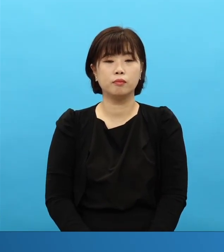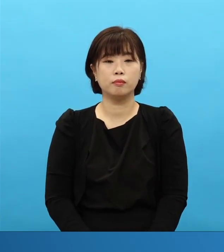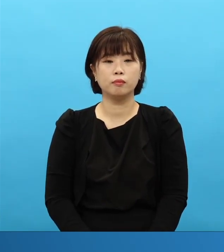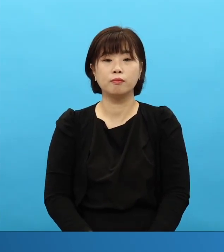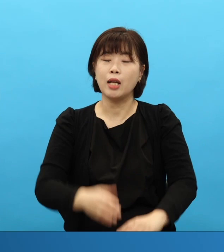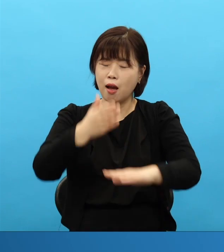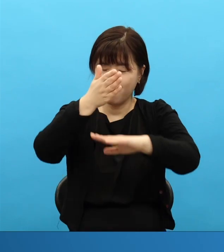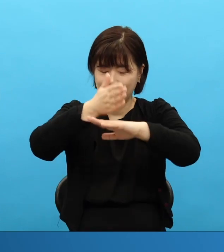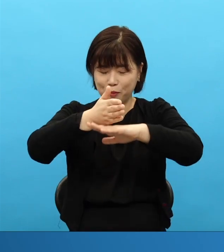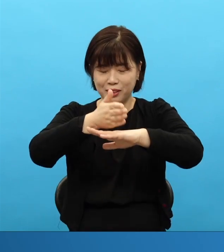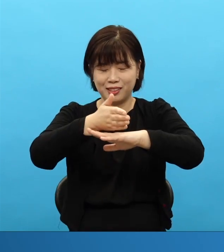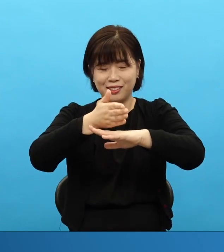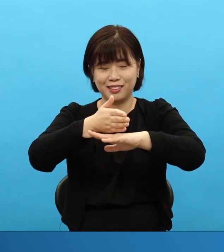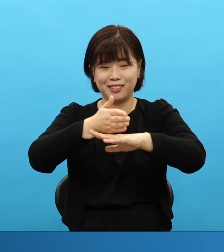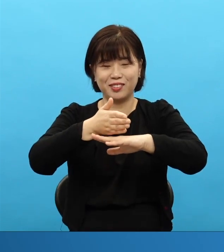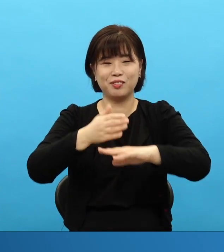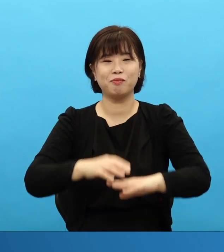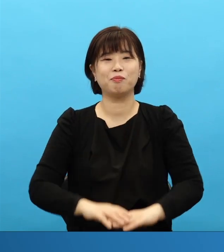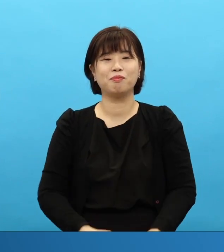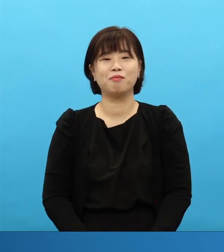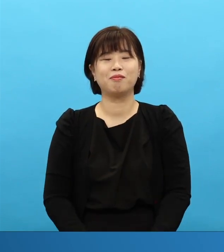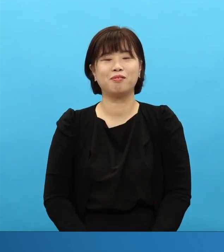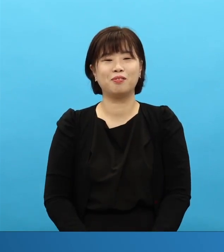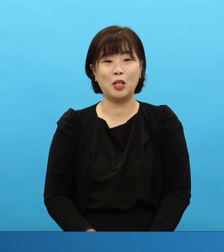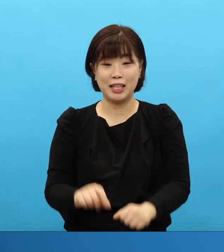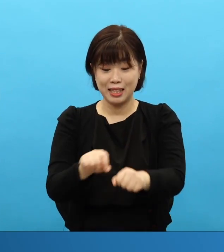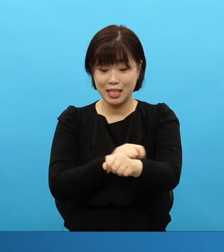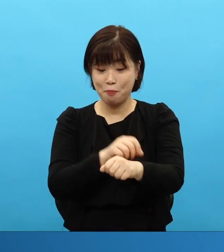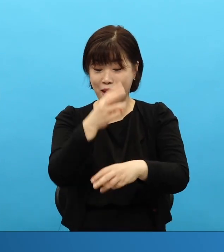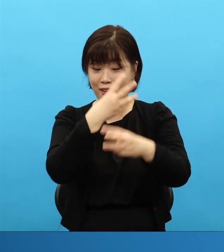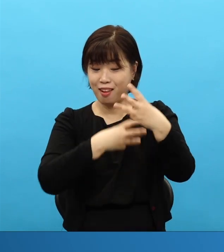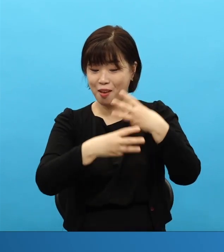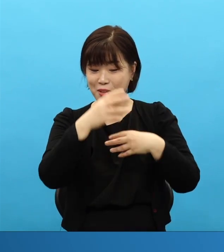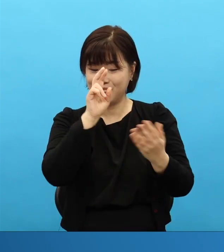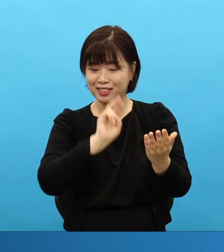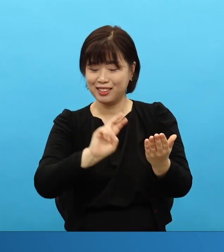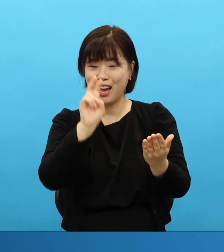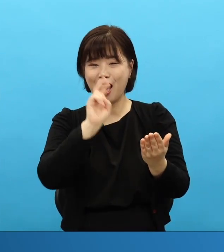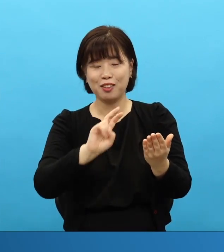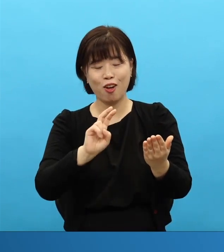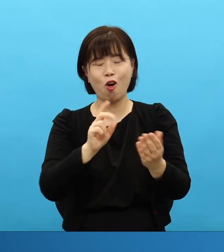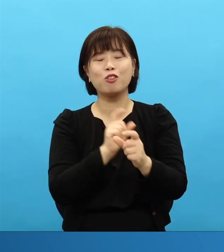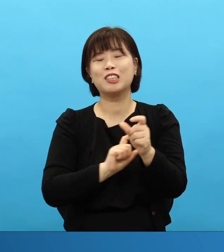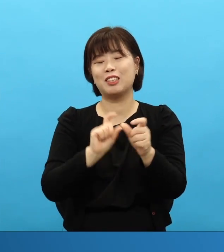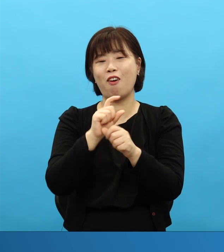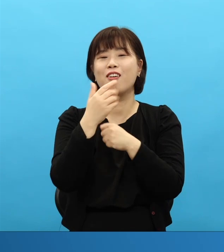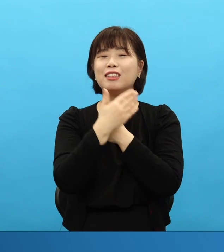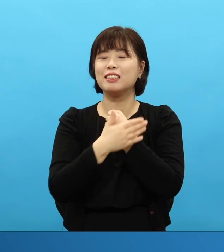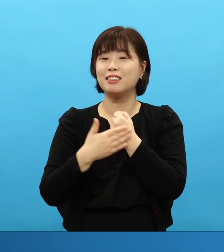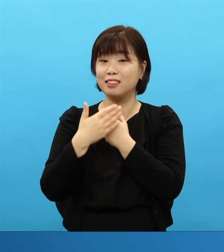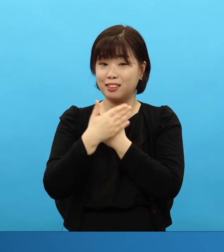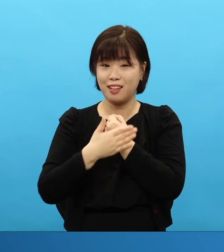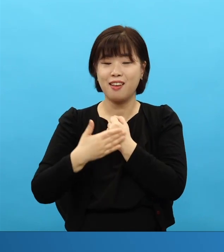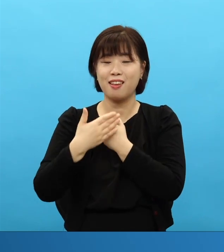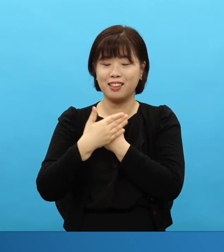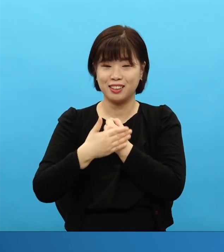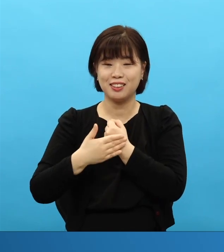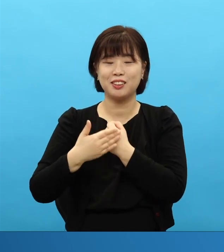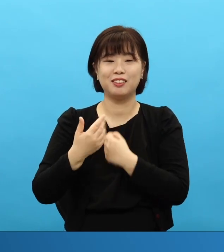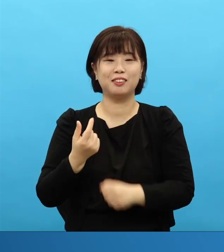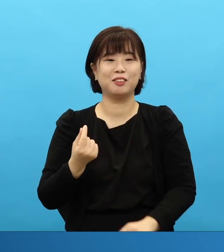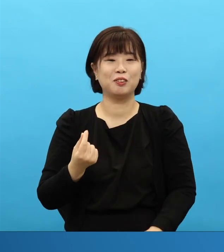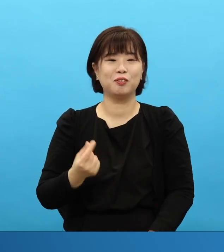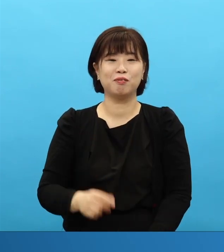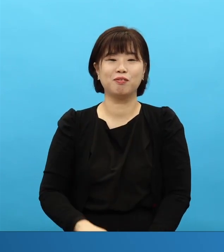대단히 감사합니다. Thank you very much. 우리 렘넌트 찬양 하니까 더 은혜가 됩니다. And the remnant's praise gives so much more